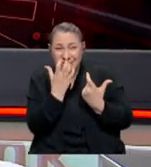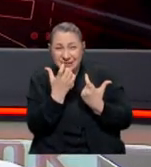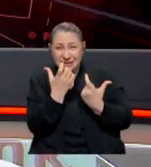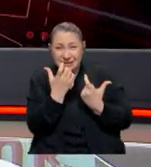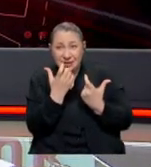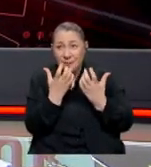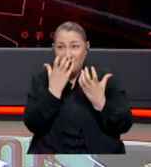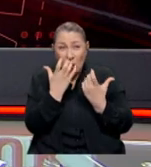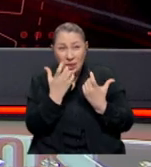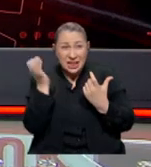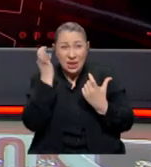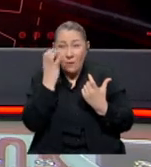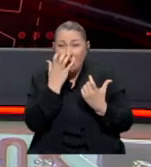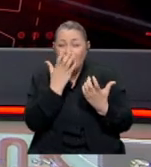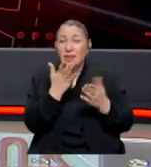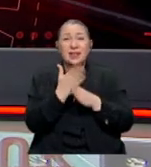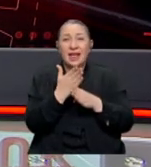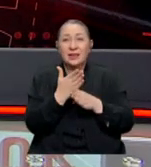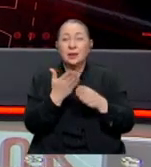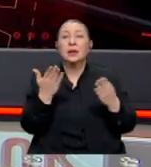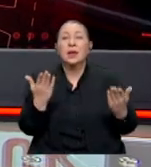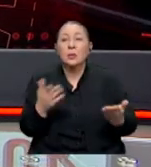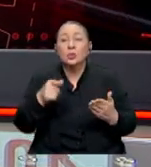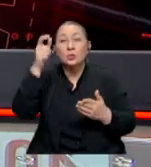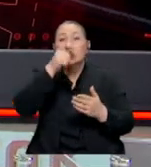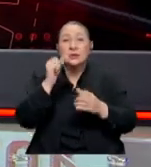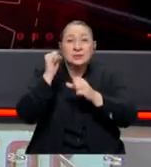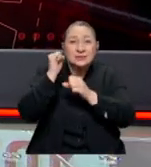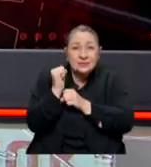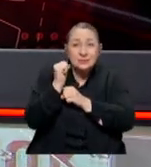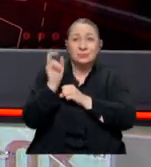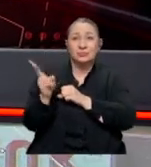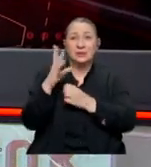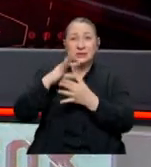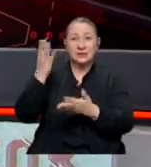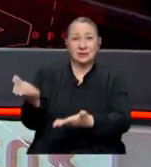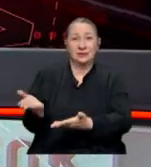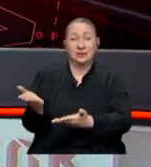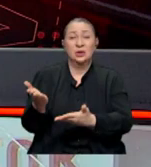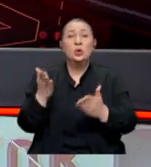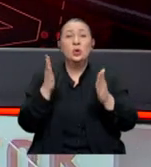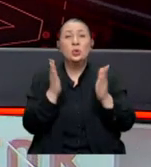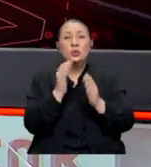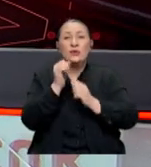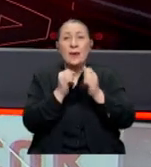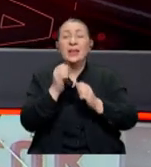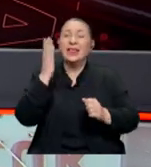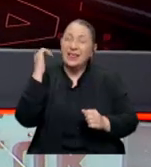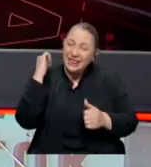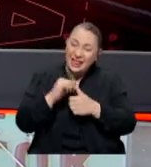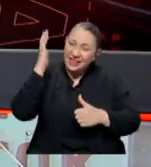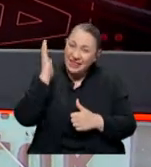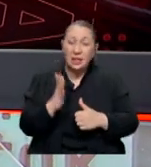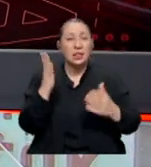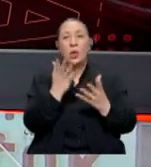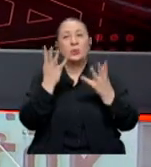Kulak kabartıyor, onlar da dinliyor, bekliyor. Niye? Çünkü bu ülkeyi sırtlarında taşıyor bu insanlar. Küçük sanayide yine de